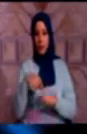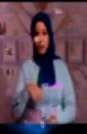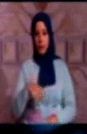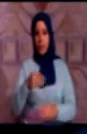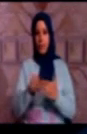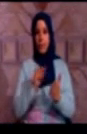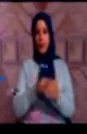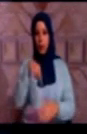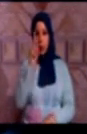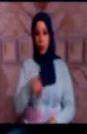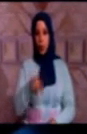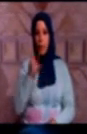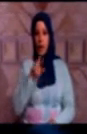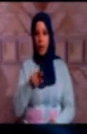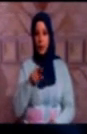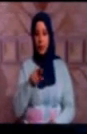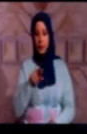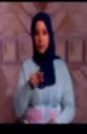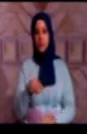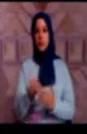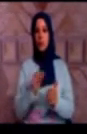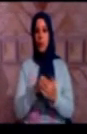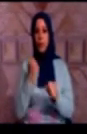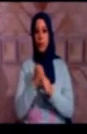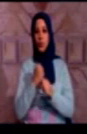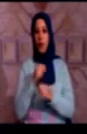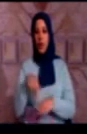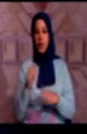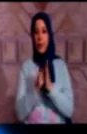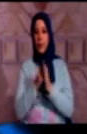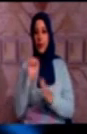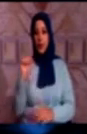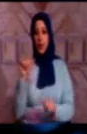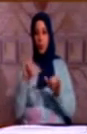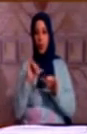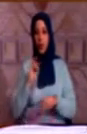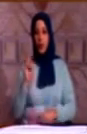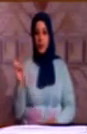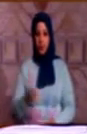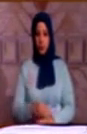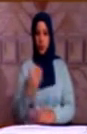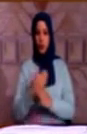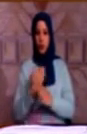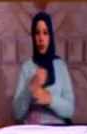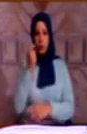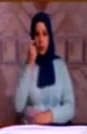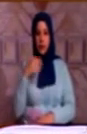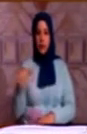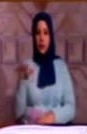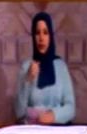من كل اسبوع يوم عمل من المنزل اون لاين لموظفي الحكومه لترشيد الكهرباء